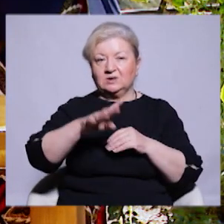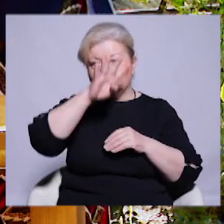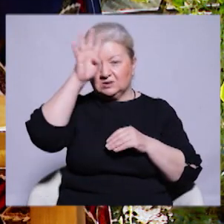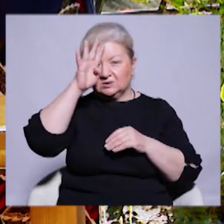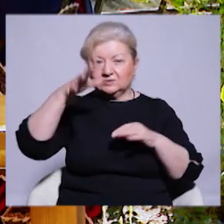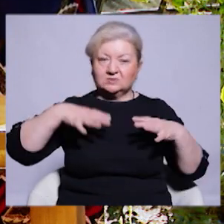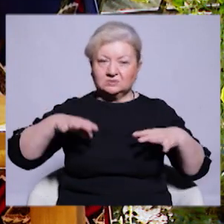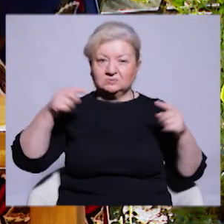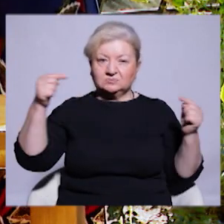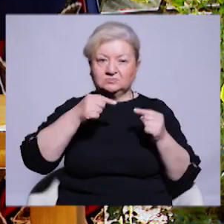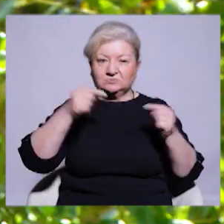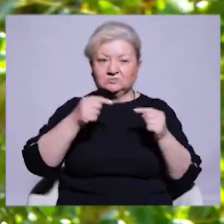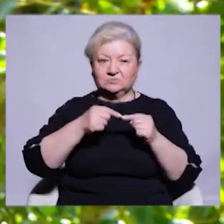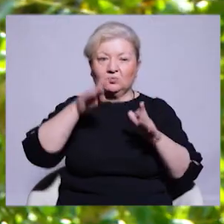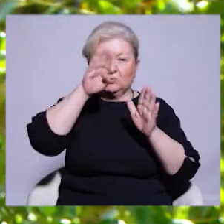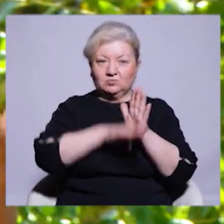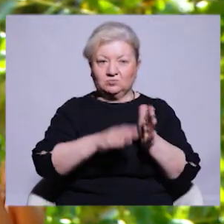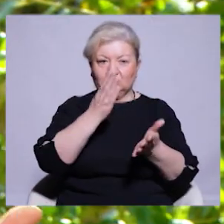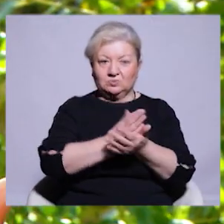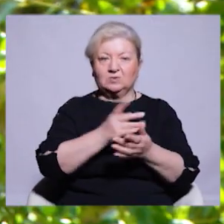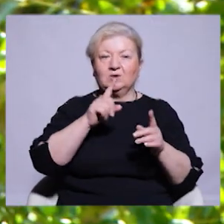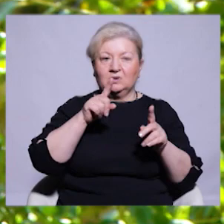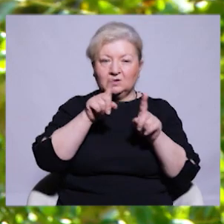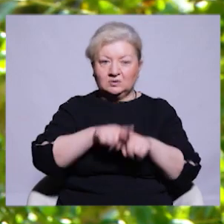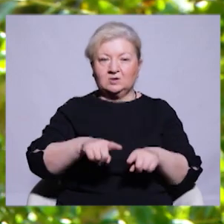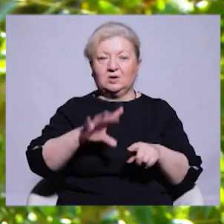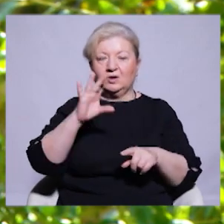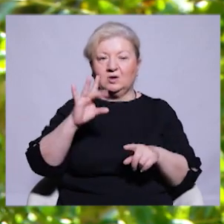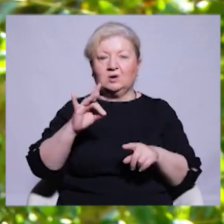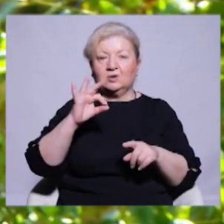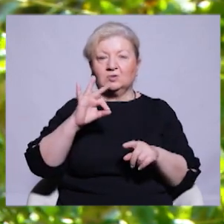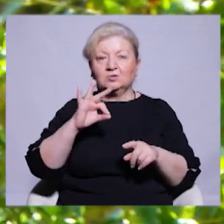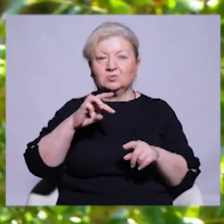ირანს შორის უფრო დაიწყება. დაძაბულია ურთიერთობა ასევე რომსა და